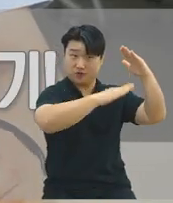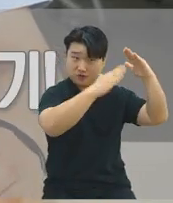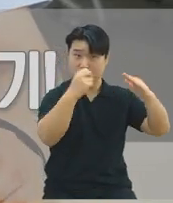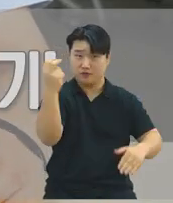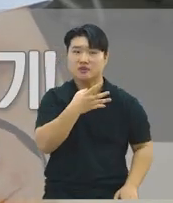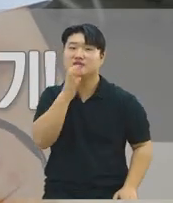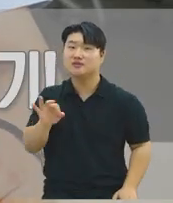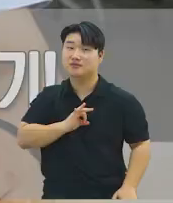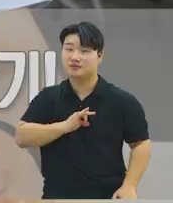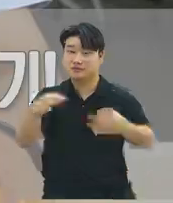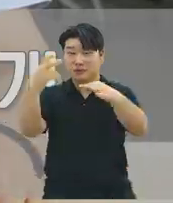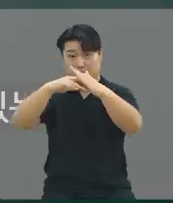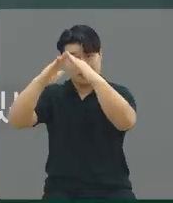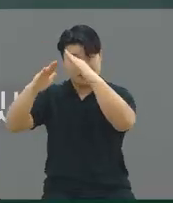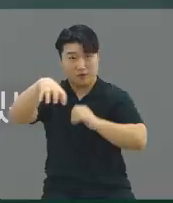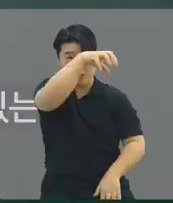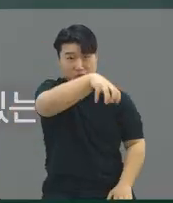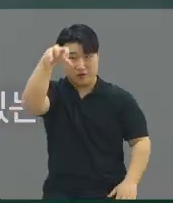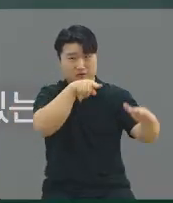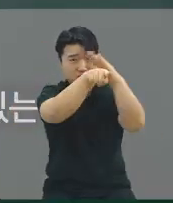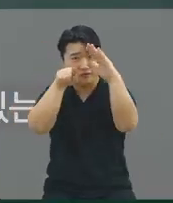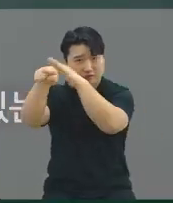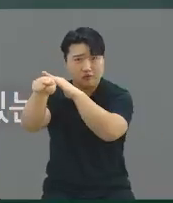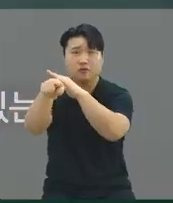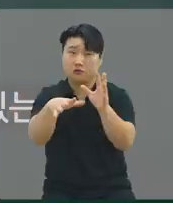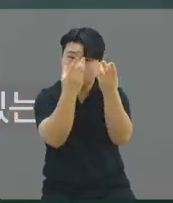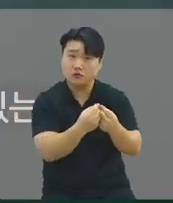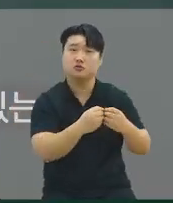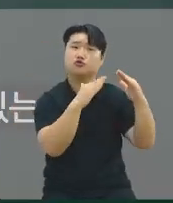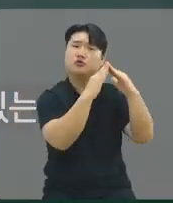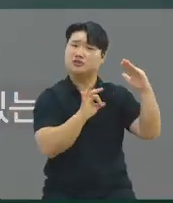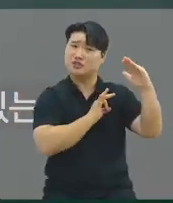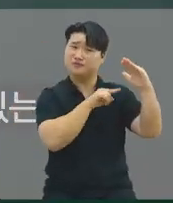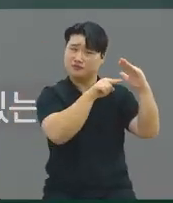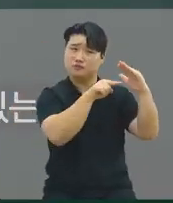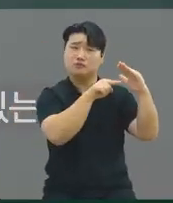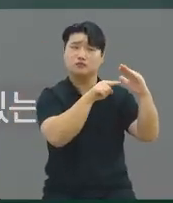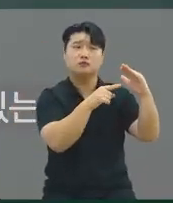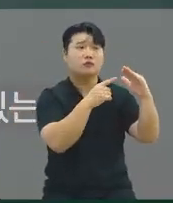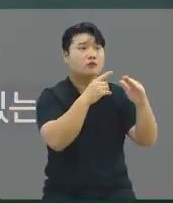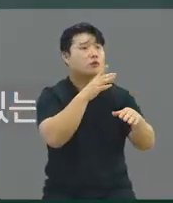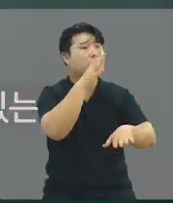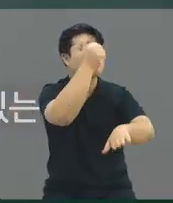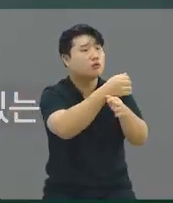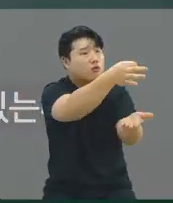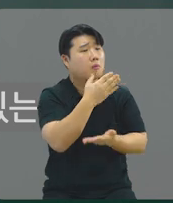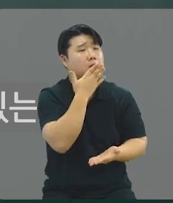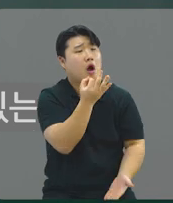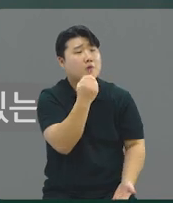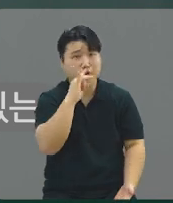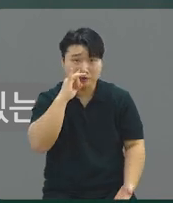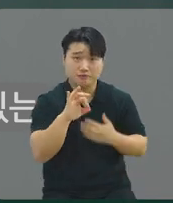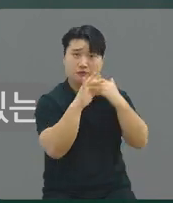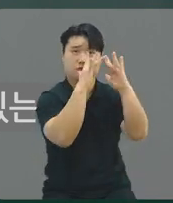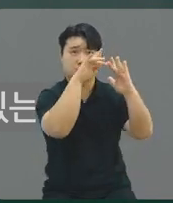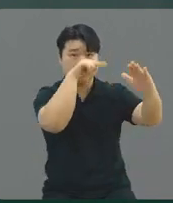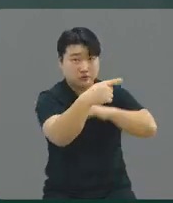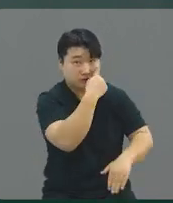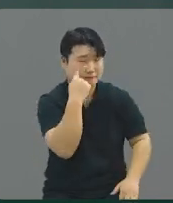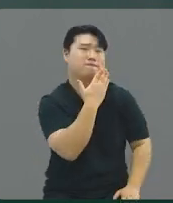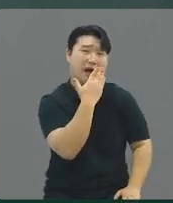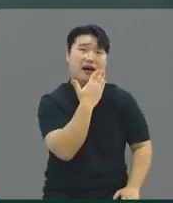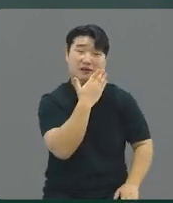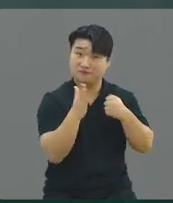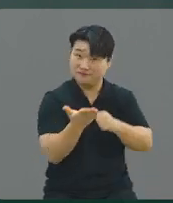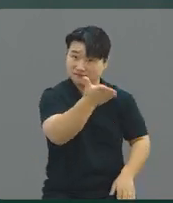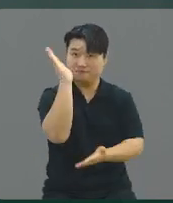꼭 물어보시길 바랍니다. 주택연금은 이제 예상 수령액을 홈페이지에서 직접 계산을 해볼 수도 있는데